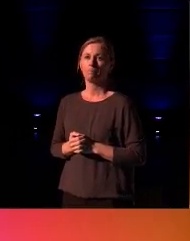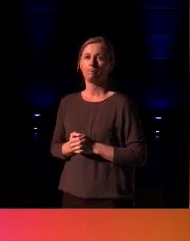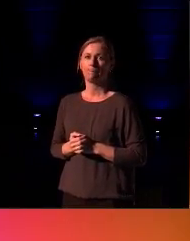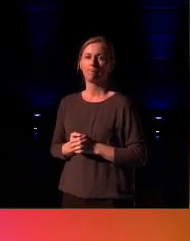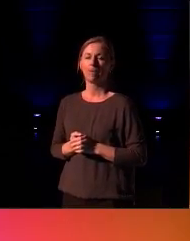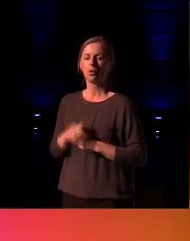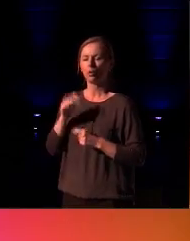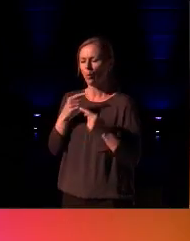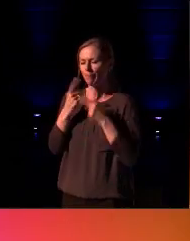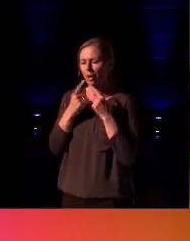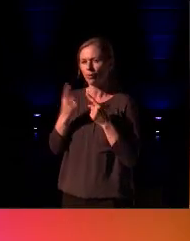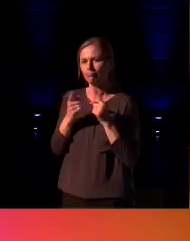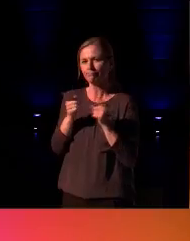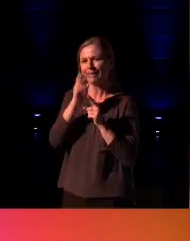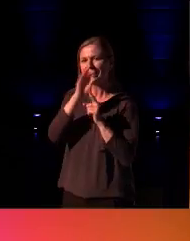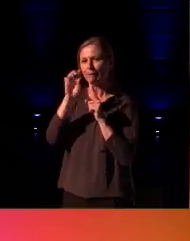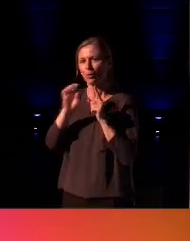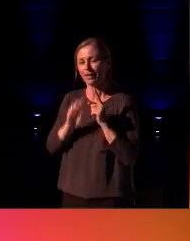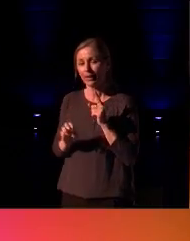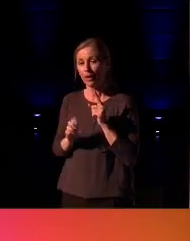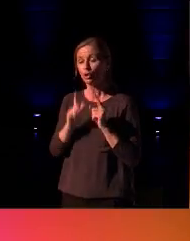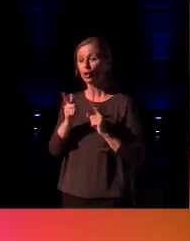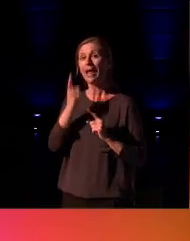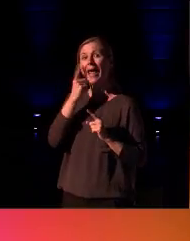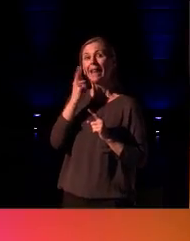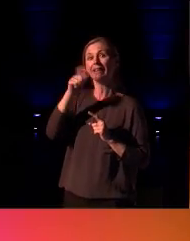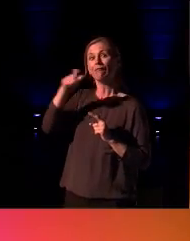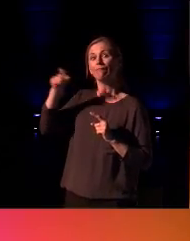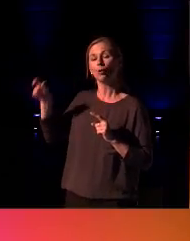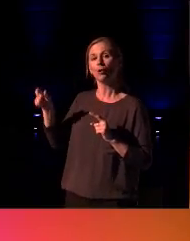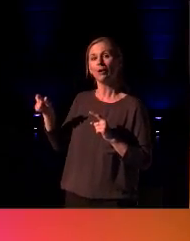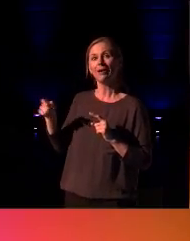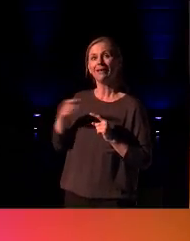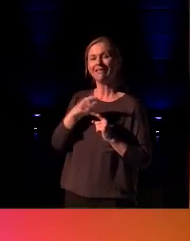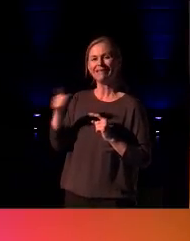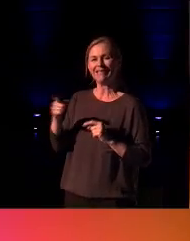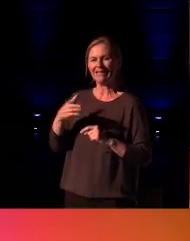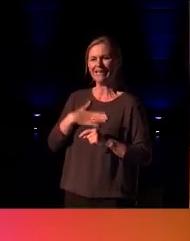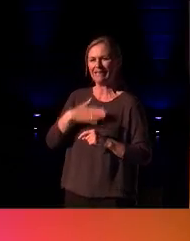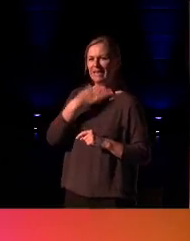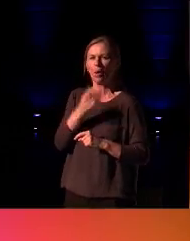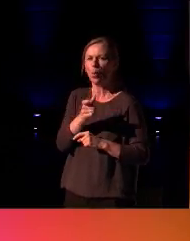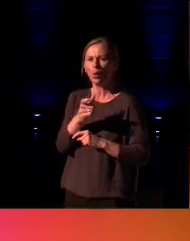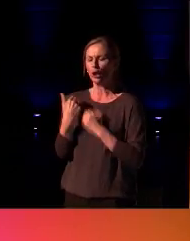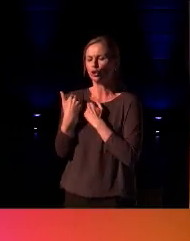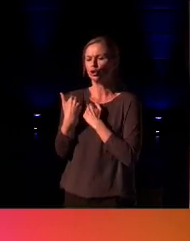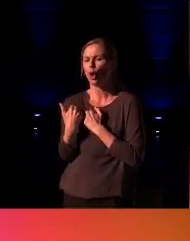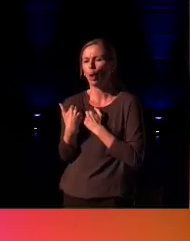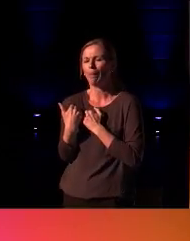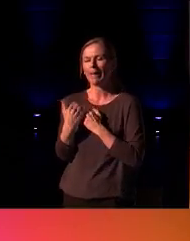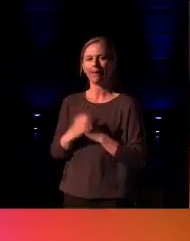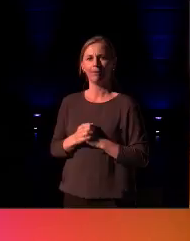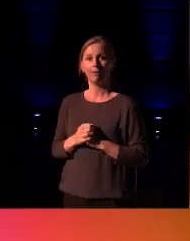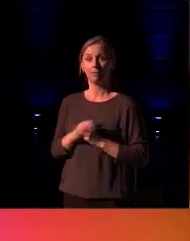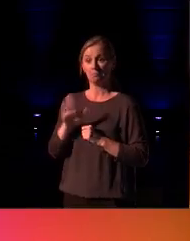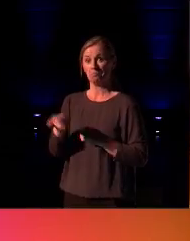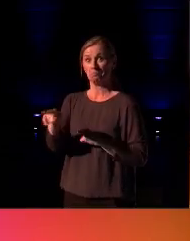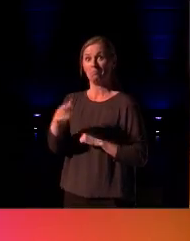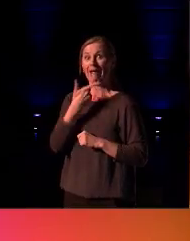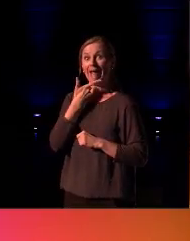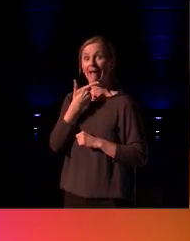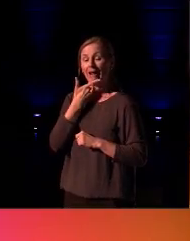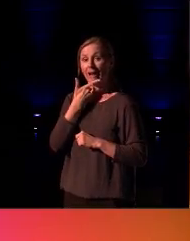Bitt litt grann om terminologien, fordi eldre folk de liker ikke ordet skrøpelig. Og i England,